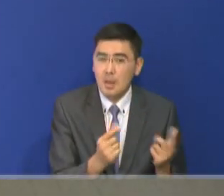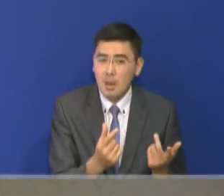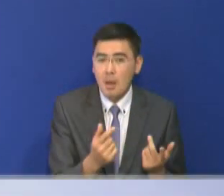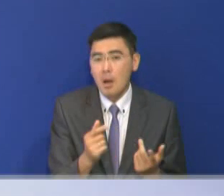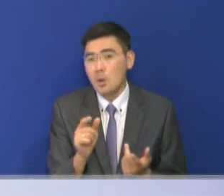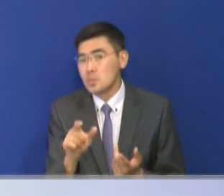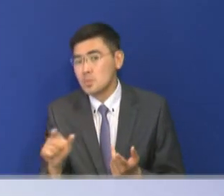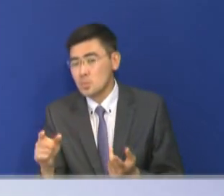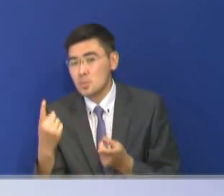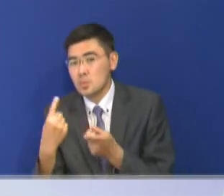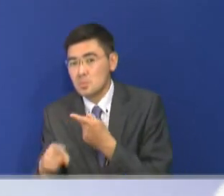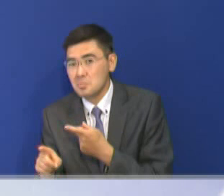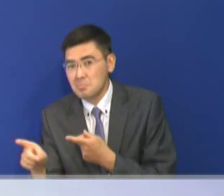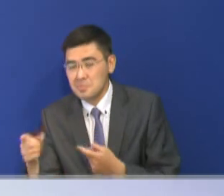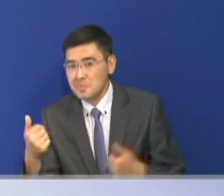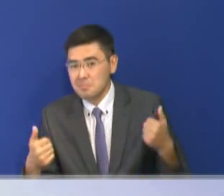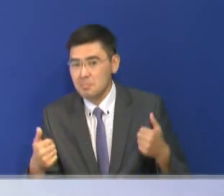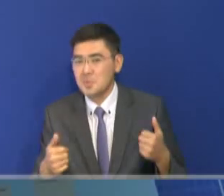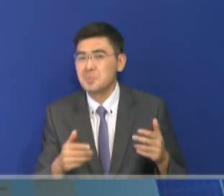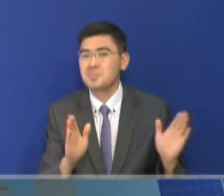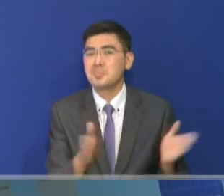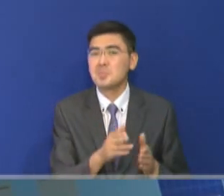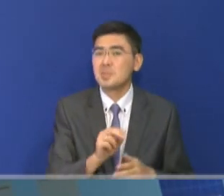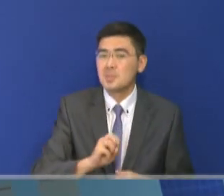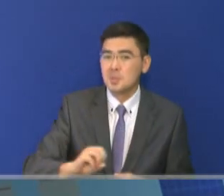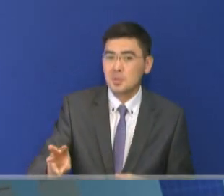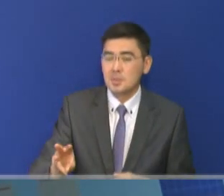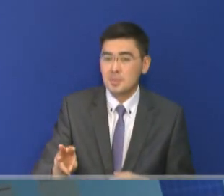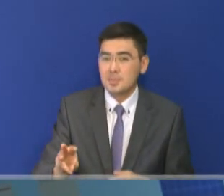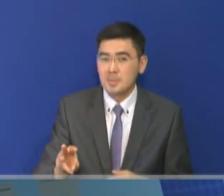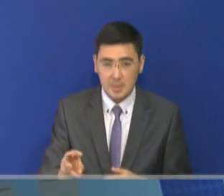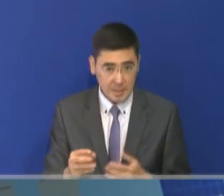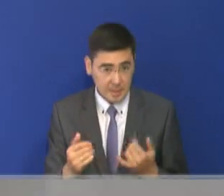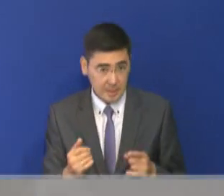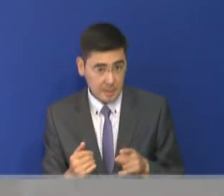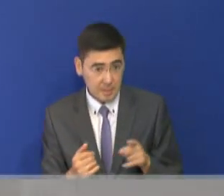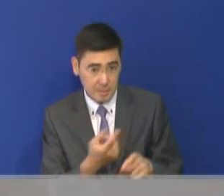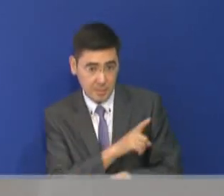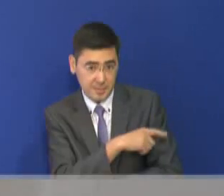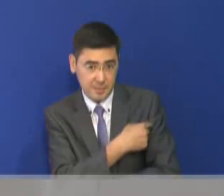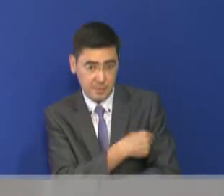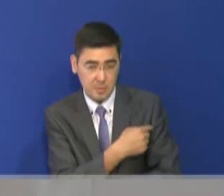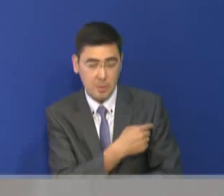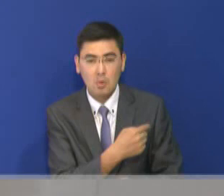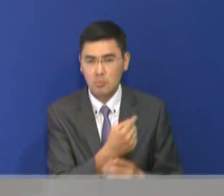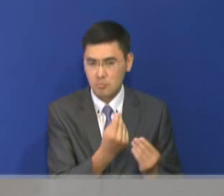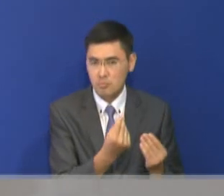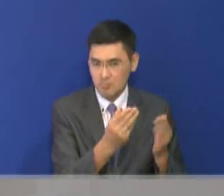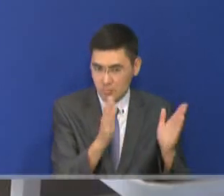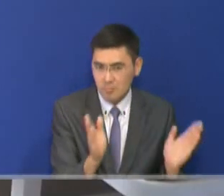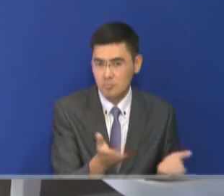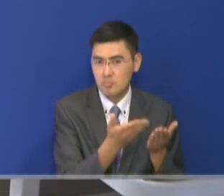со специалистами других сфер деятельности. Теперь настала пора поднять престиж этой благородной профессии